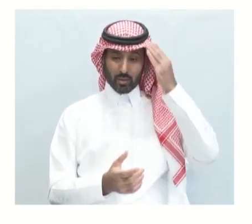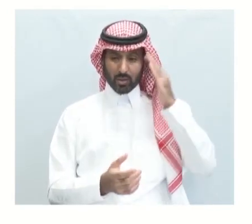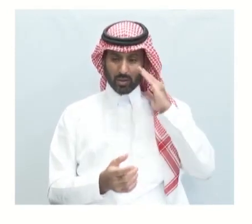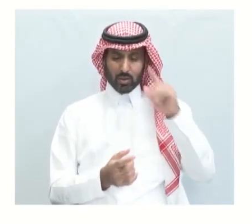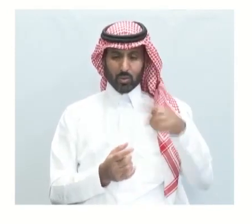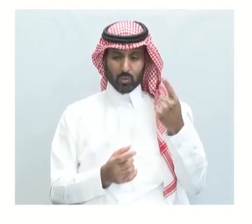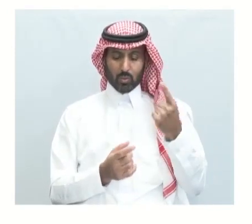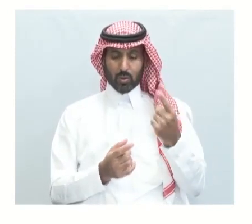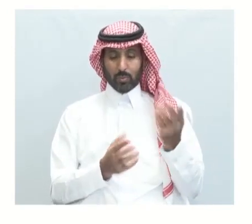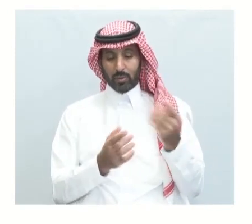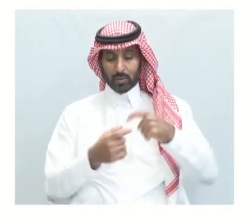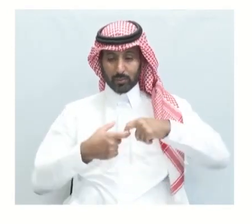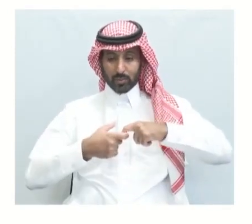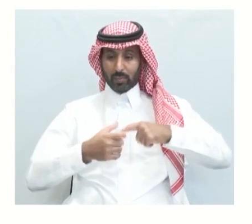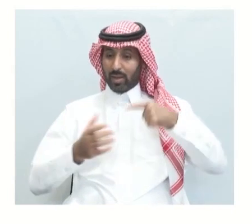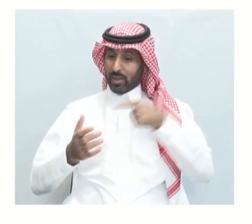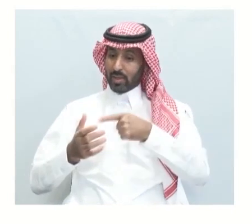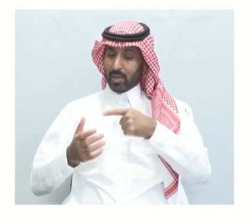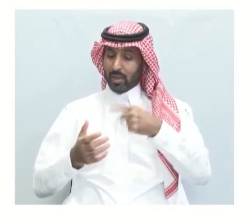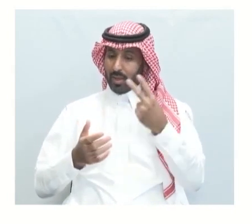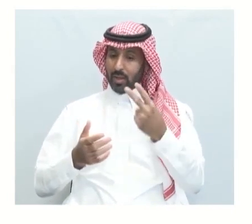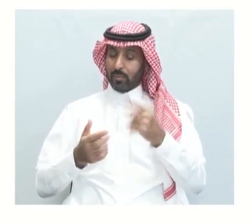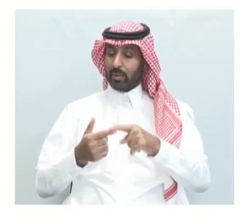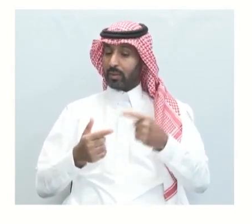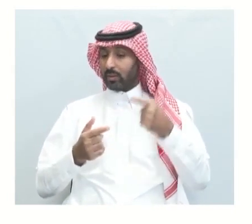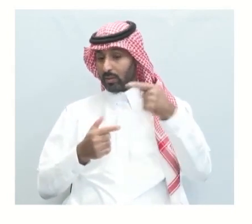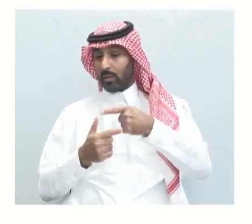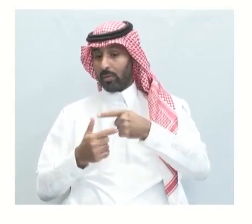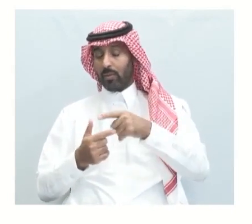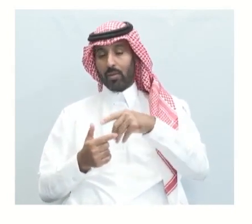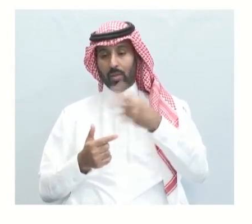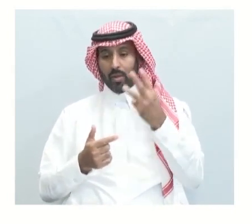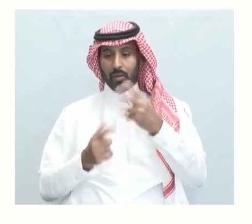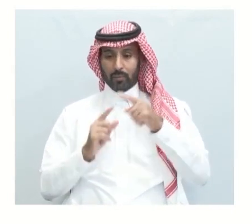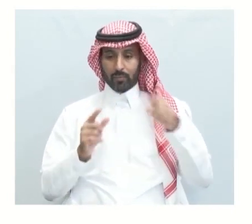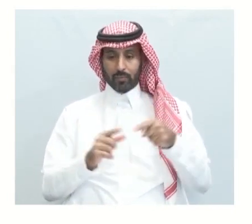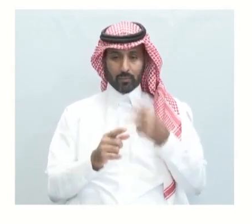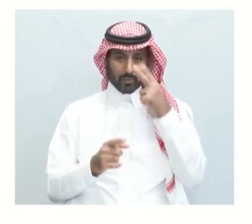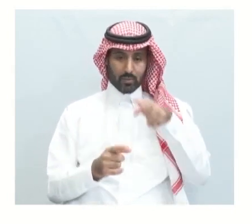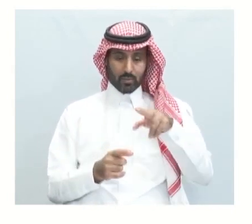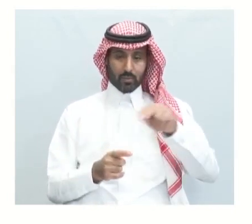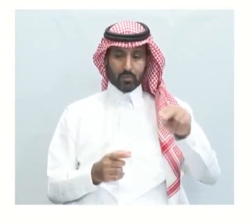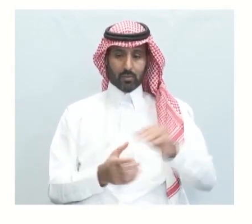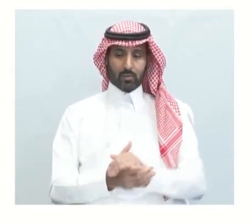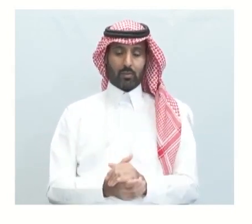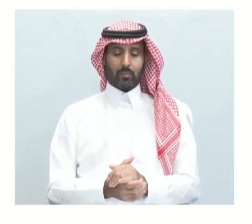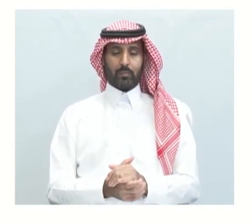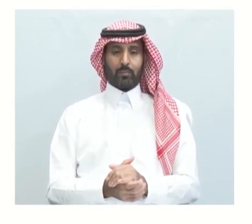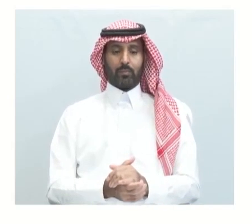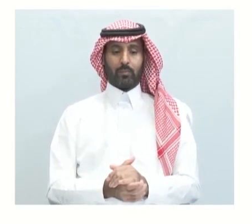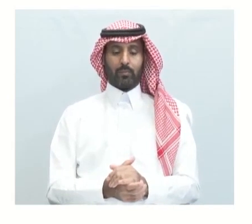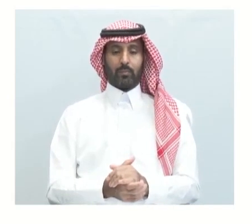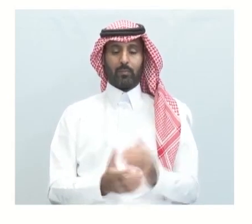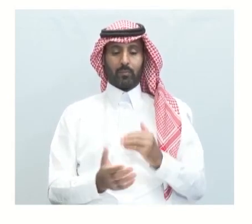والثانيه تربطنا معه الثالثه بهذا الشكل اليك مثالا توضيحيا على القائمه المترابطه كما ذكر